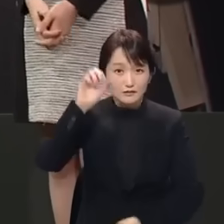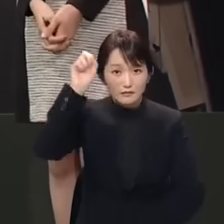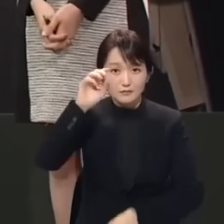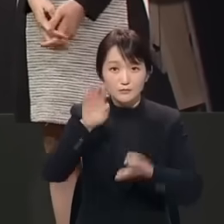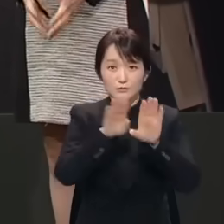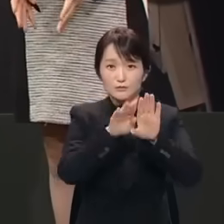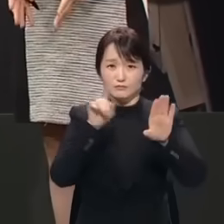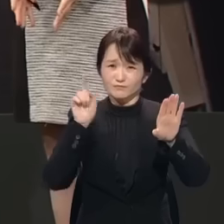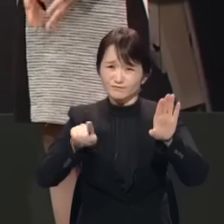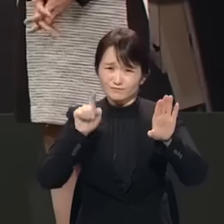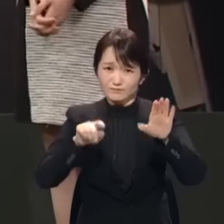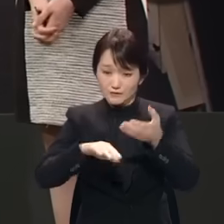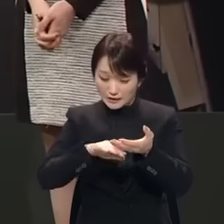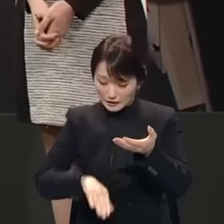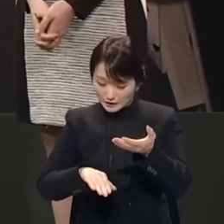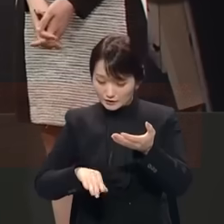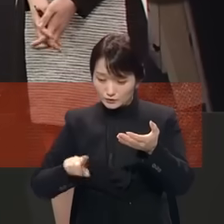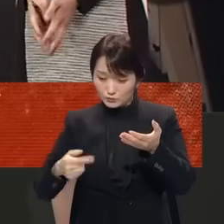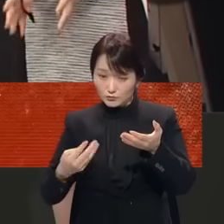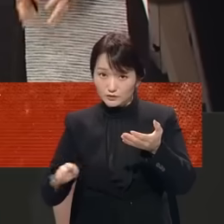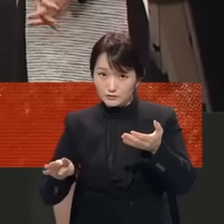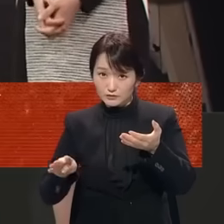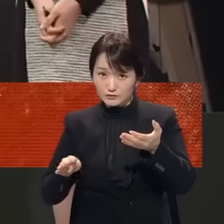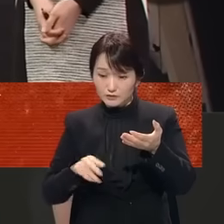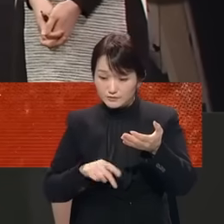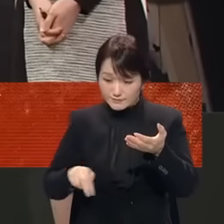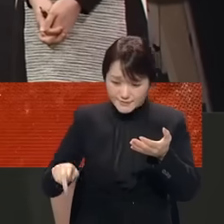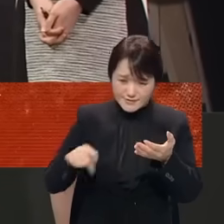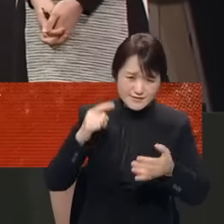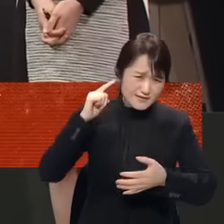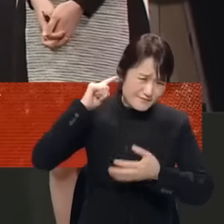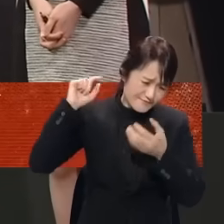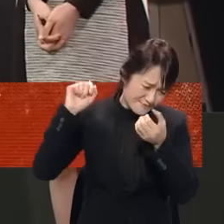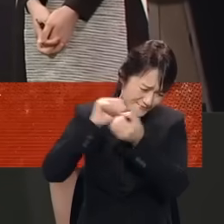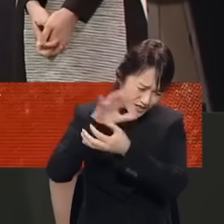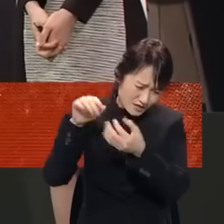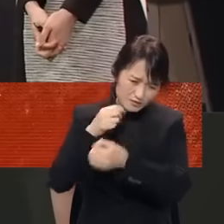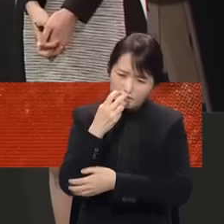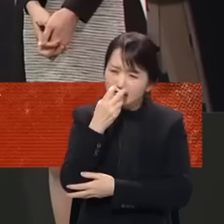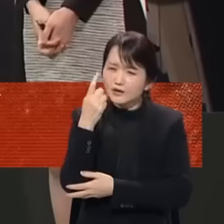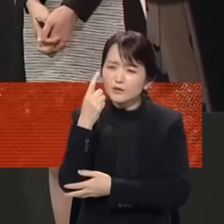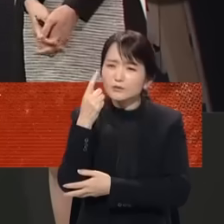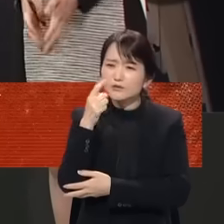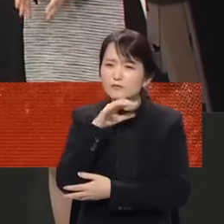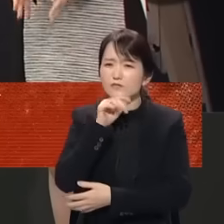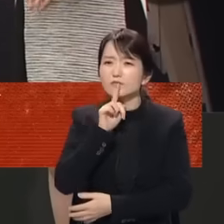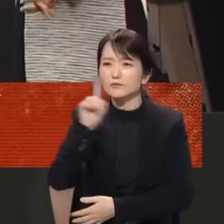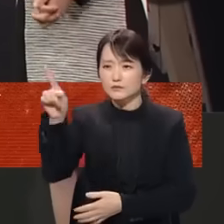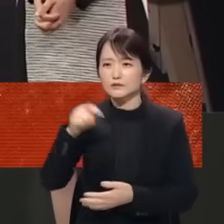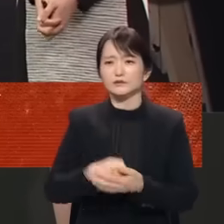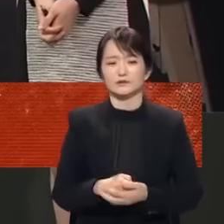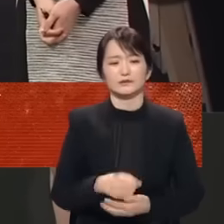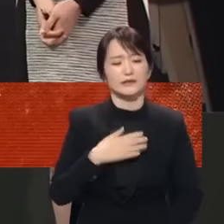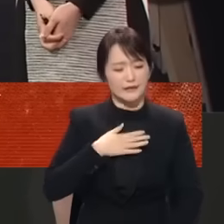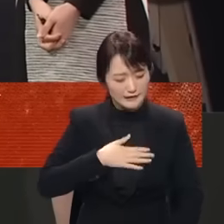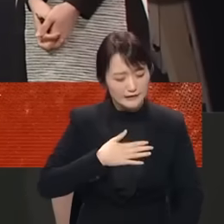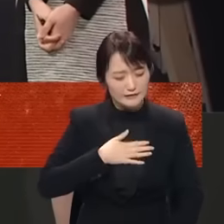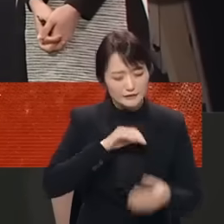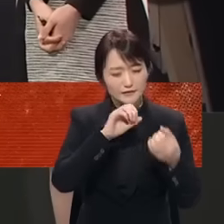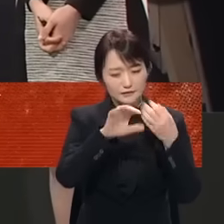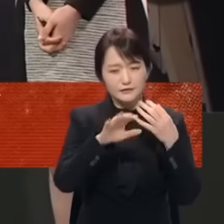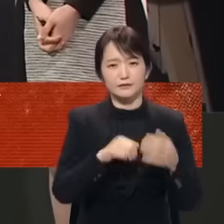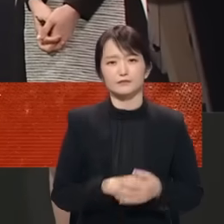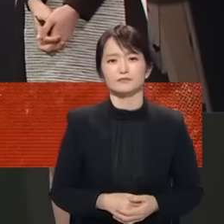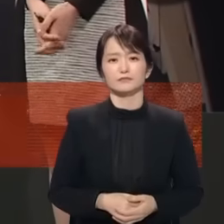인터폰 아랫집 64호가수 men 경비실 통에 민원 넣은 겁니다 알겠다 죄송하다 답하고 얼마나